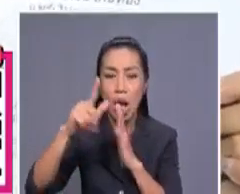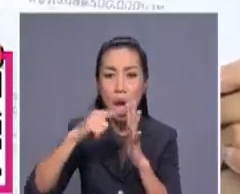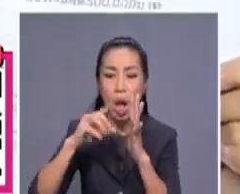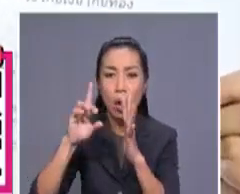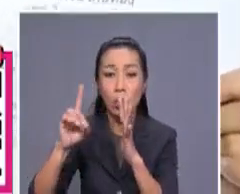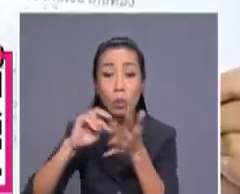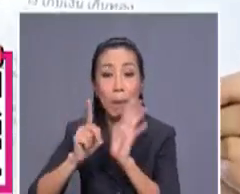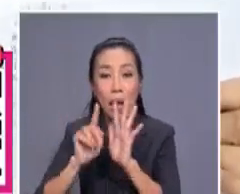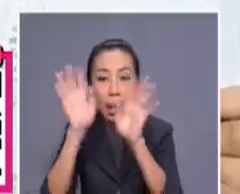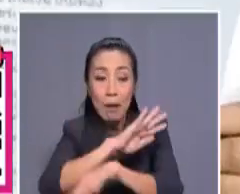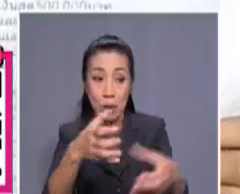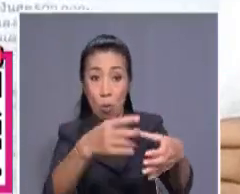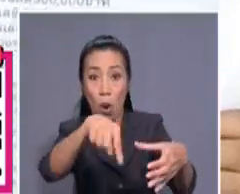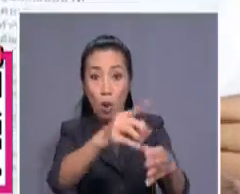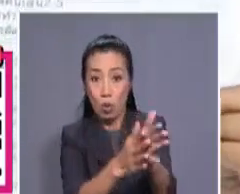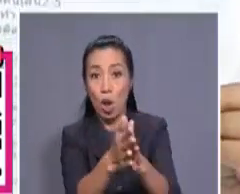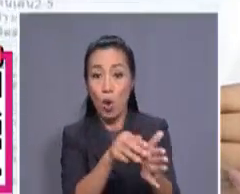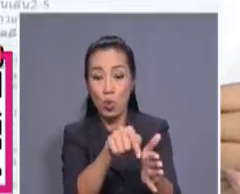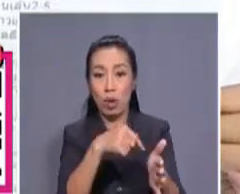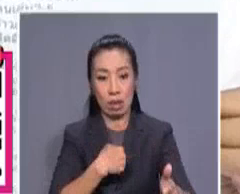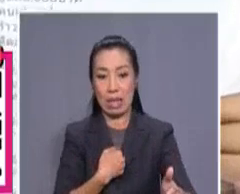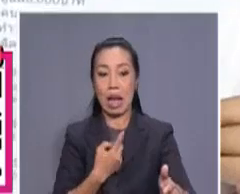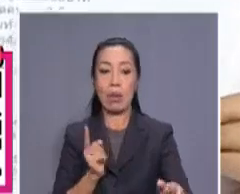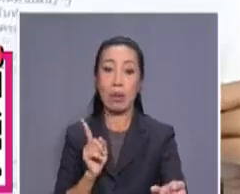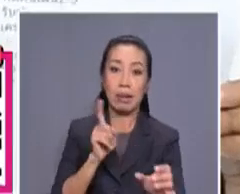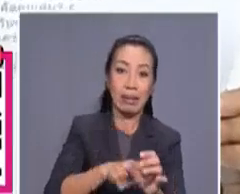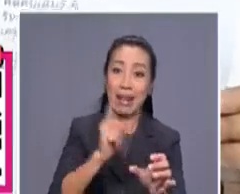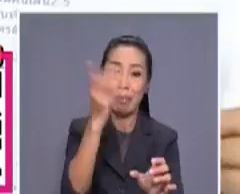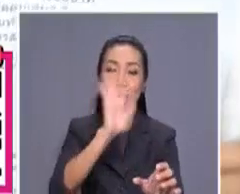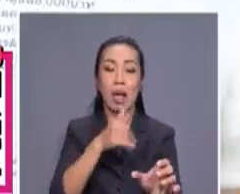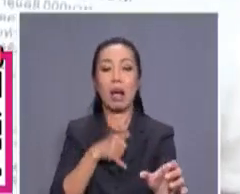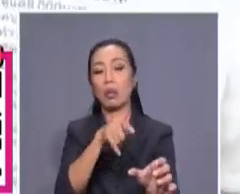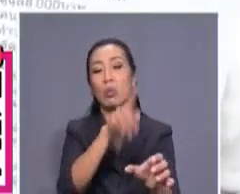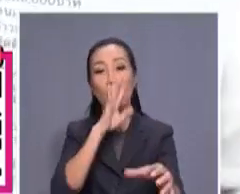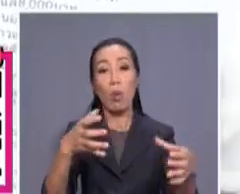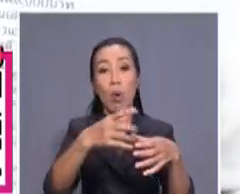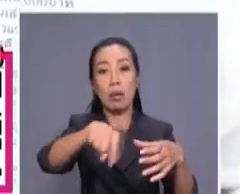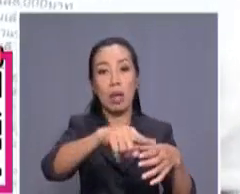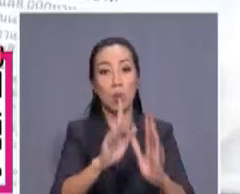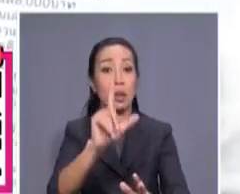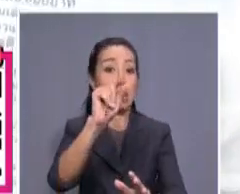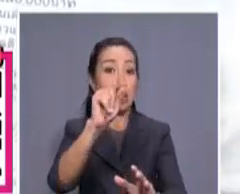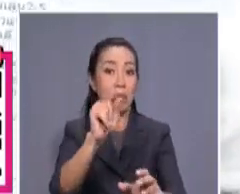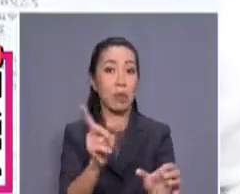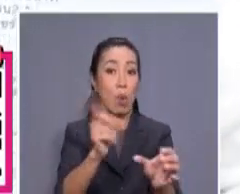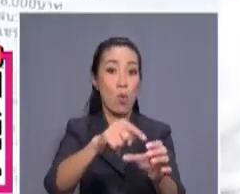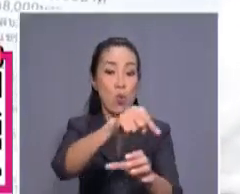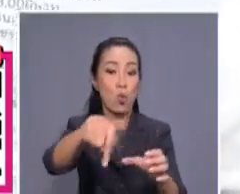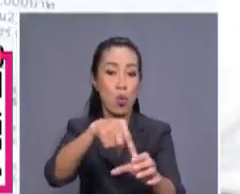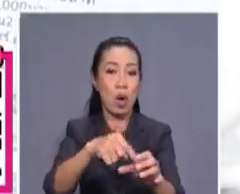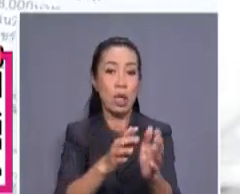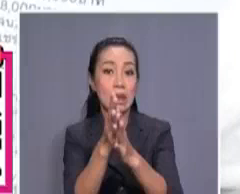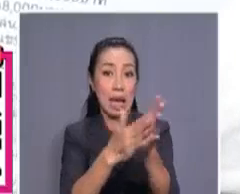ำลังมีคนเล่นไว้แล้วคือเขาอ่ะเป็นคนไม่ได้เล่นเริ่มแรกมีคนเล่นเนี่ยประมาณวงนี้20คนแล้วคนสุดท้ายเนี่ย